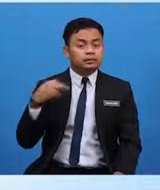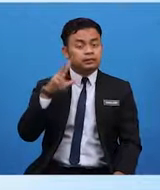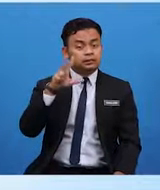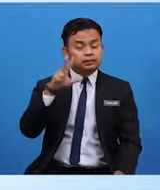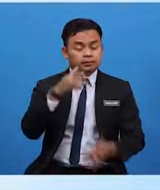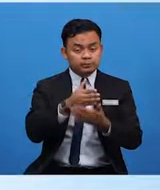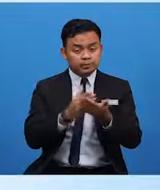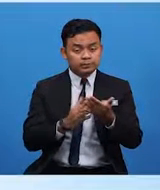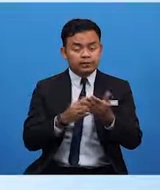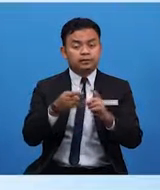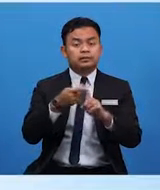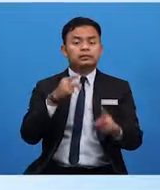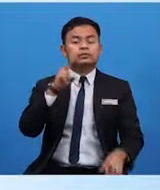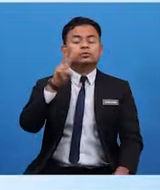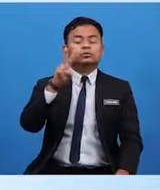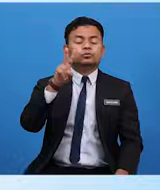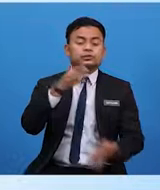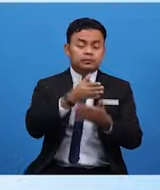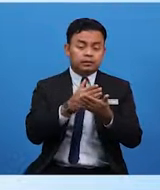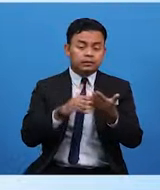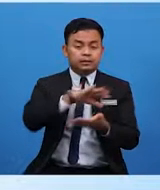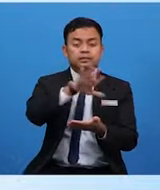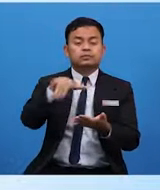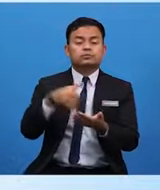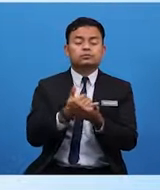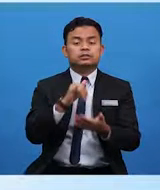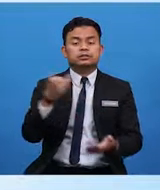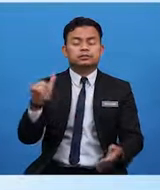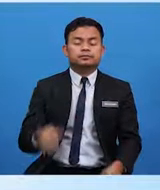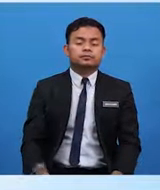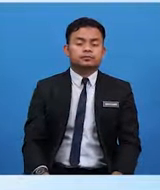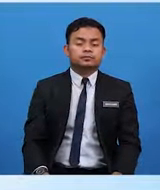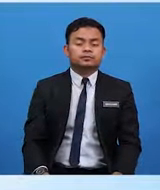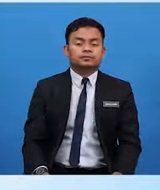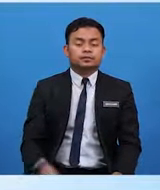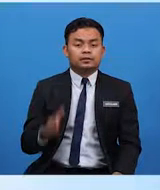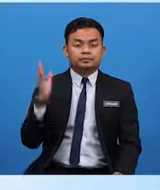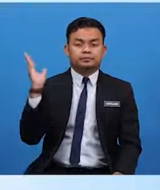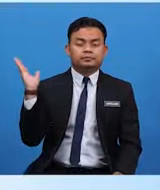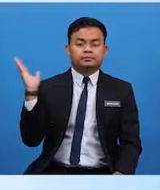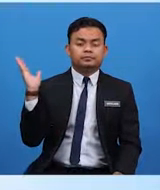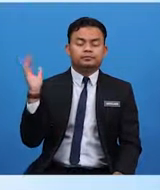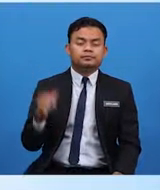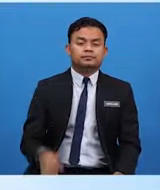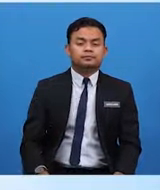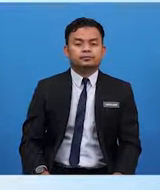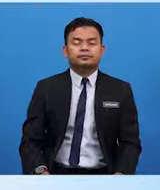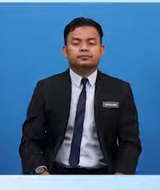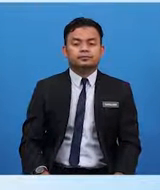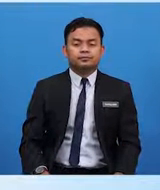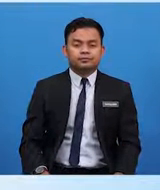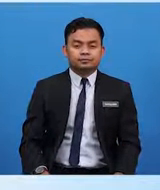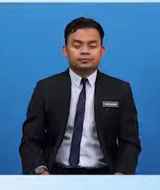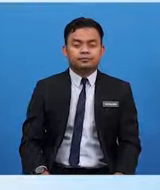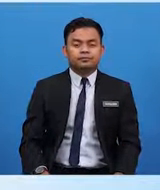dua bahagian keseluruhannya satu kode 1/2 dan satu produk